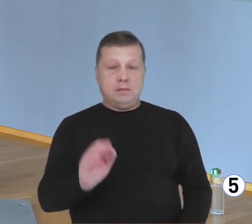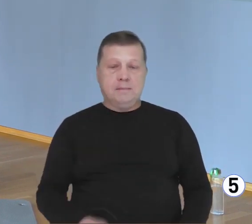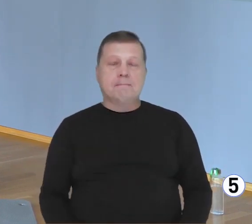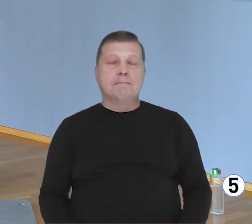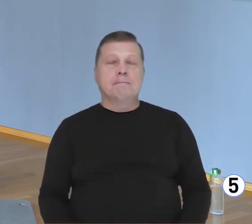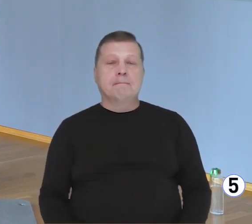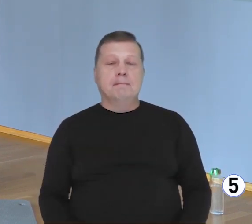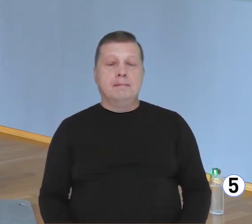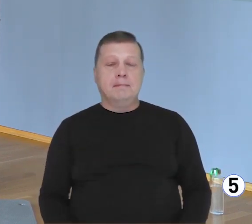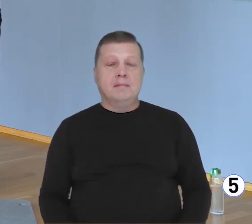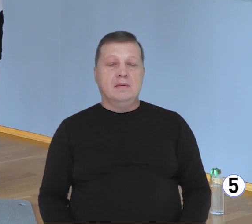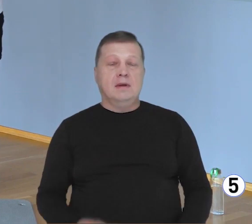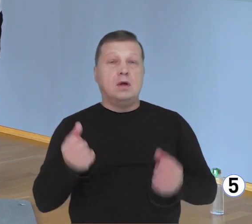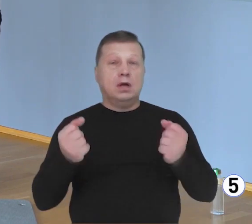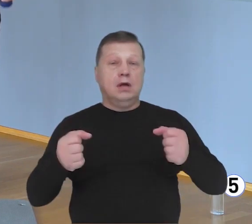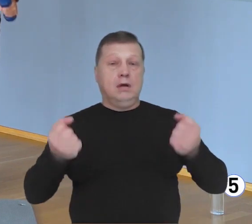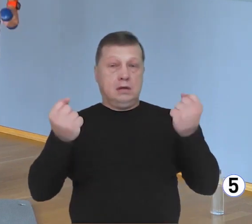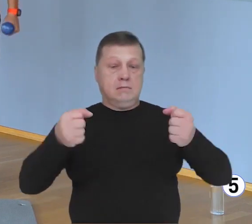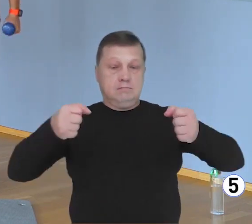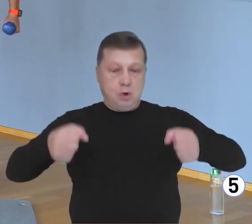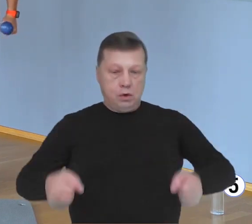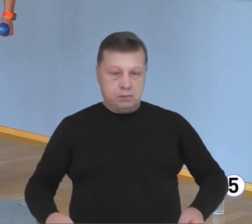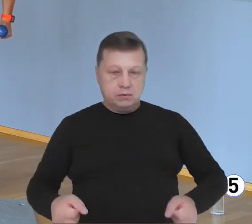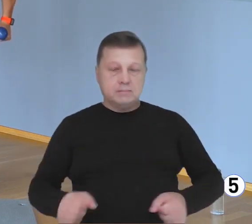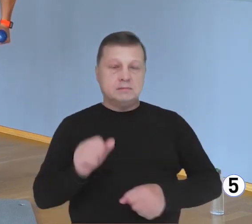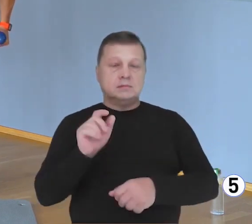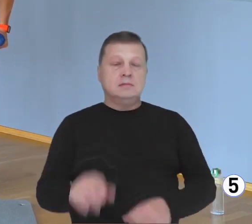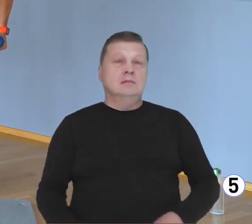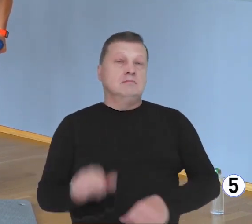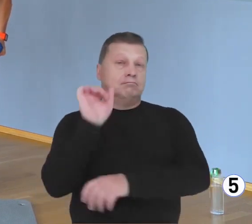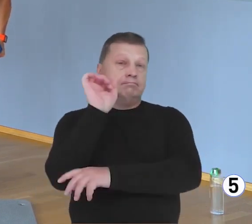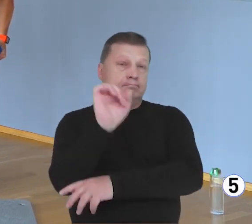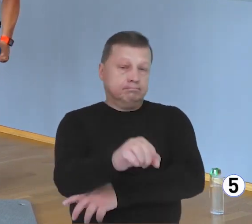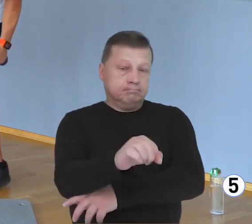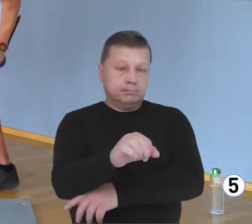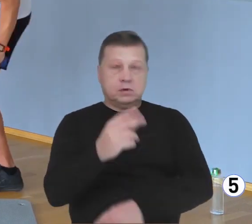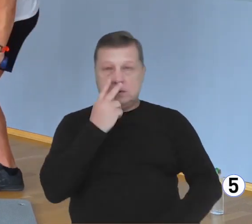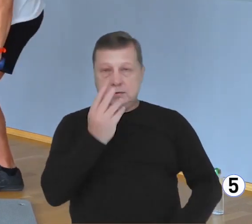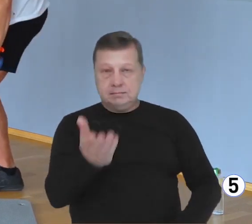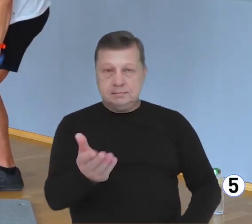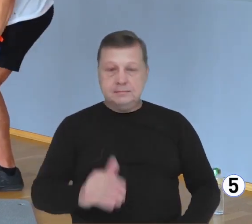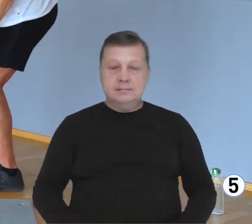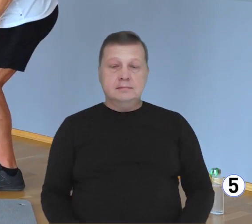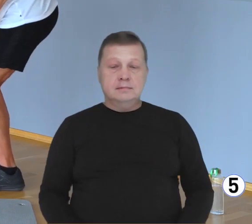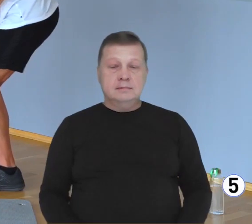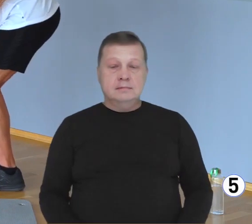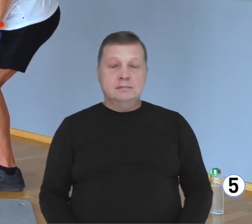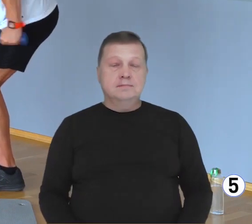Dobrze. Opuszczamy ciężarki w dół. Pochylamy się do przodu.